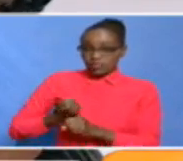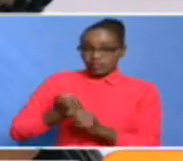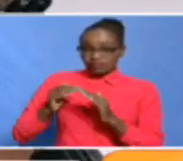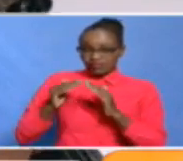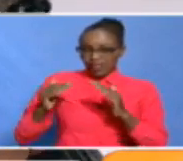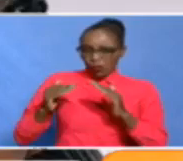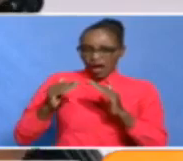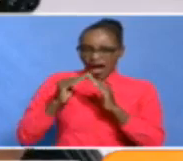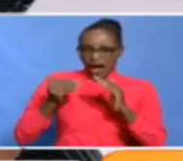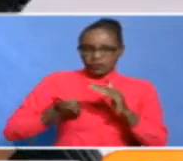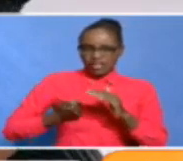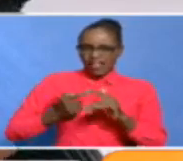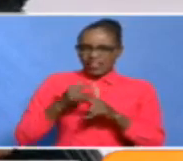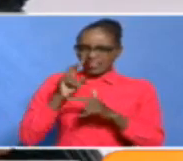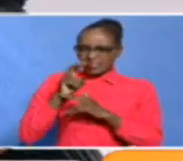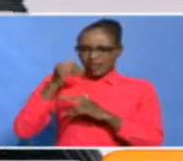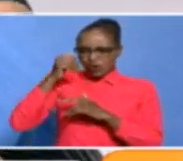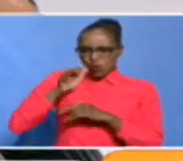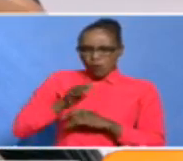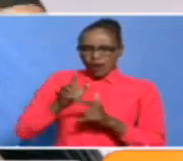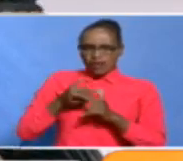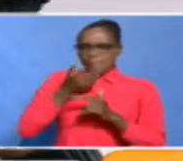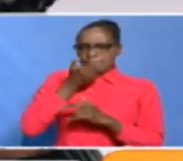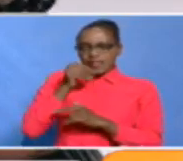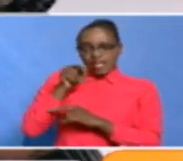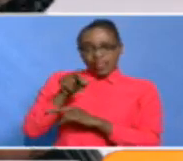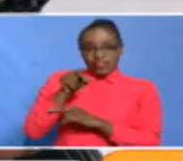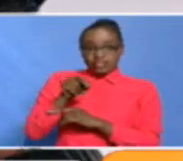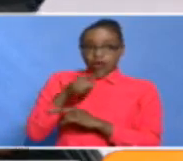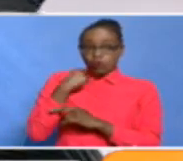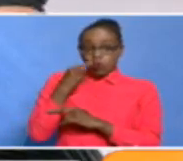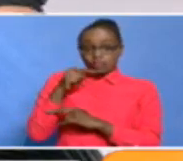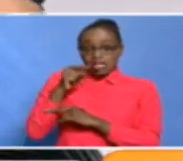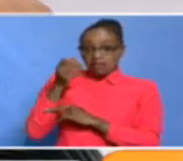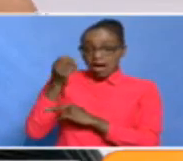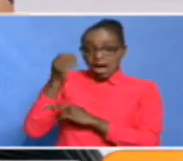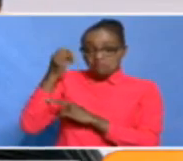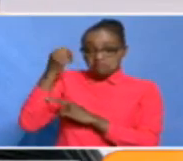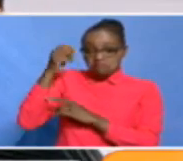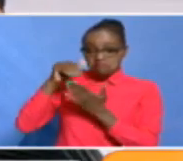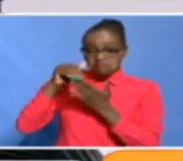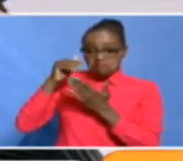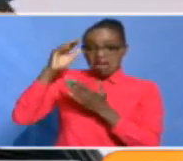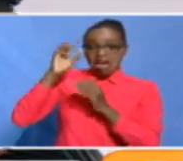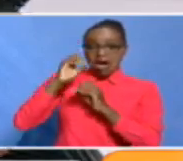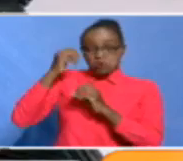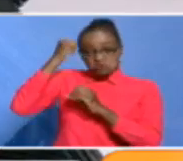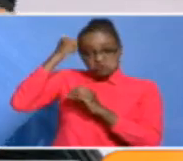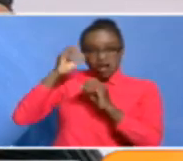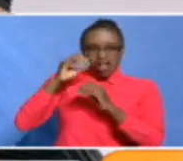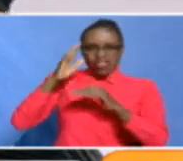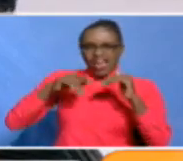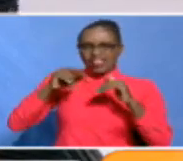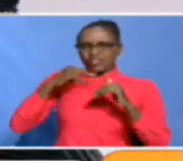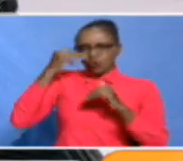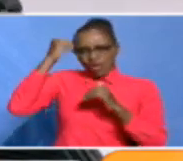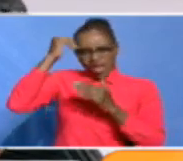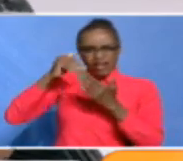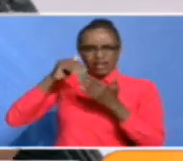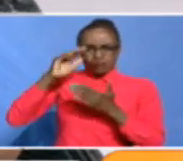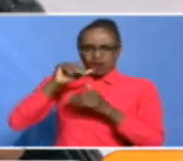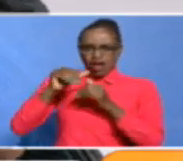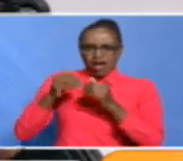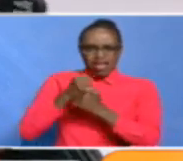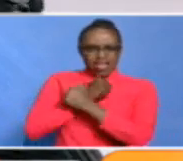amesoma kabisa, ni mkeo alikuwa na, lakini akaja kuona afadhali huyu ambaye hajui sana kuliko yule ambaye, yani mambo ya